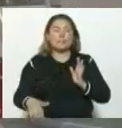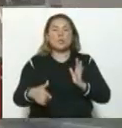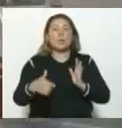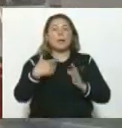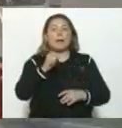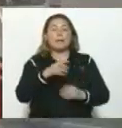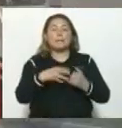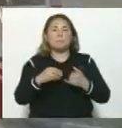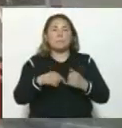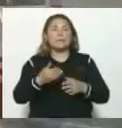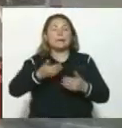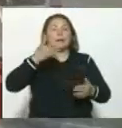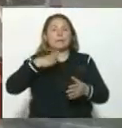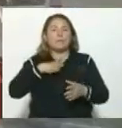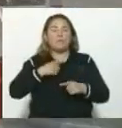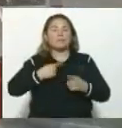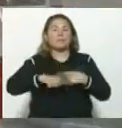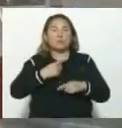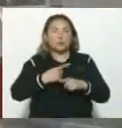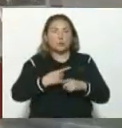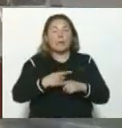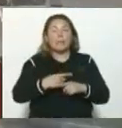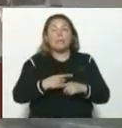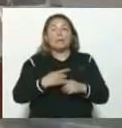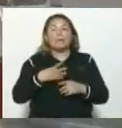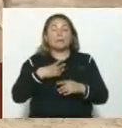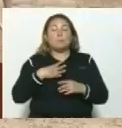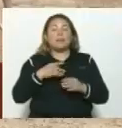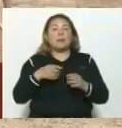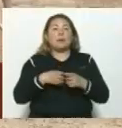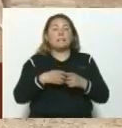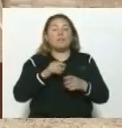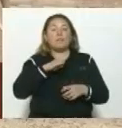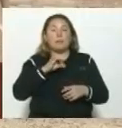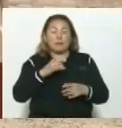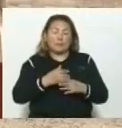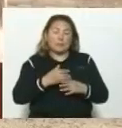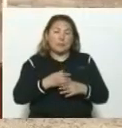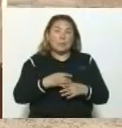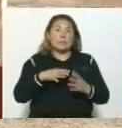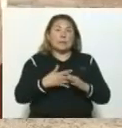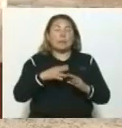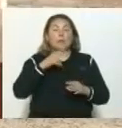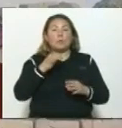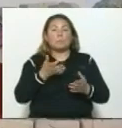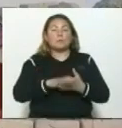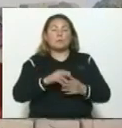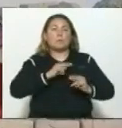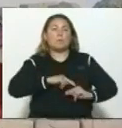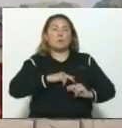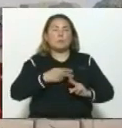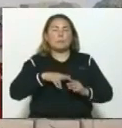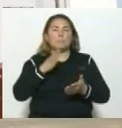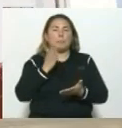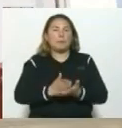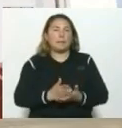Земли из ранее возвращенных члены комиссии рана при областном филиале партии аманат посетили село Даулет и ознакомились с ходом работы в этом